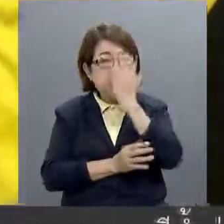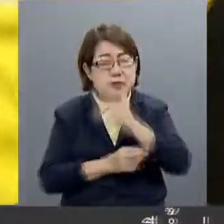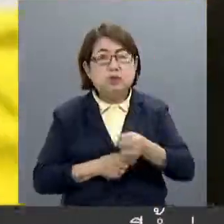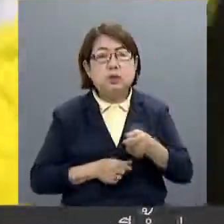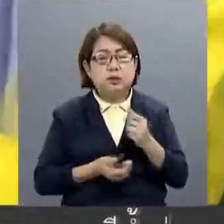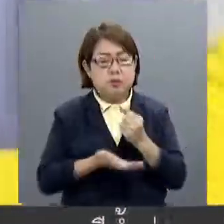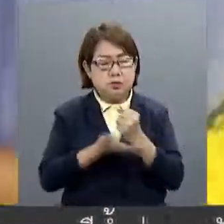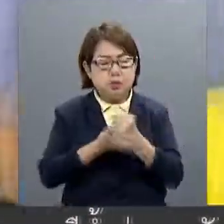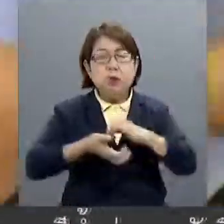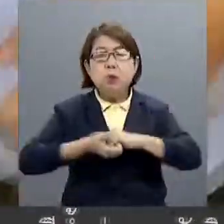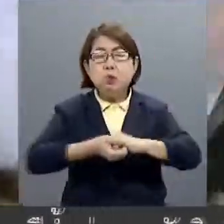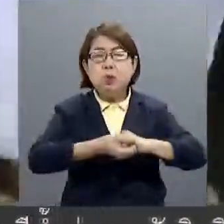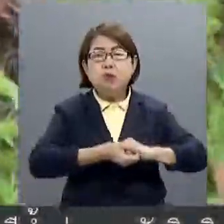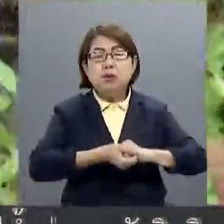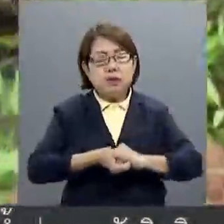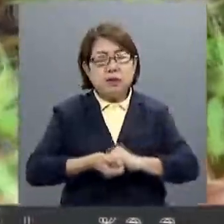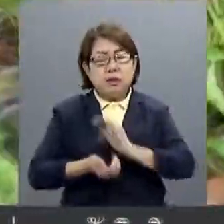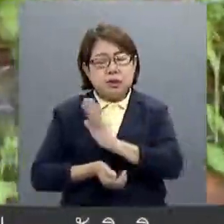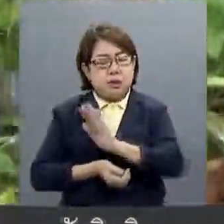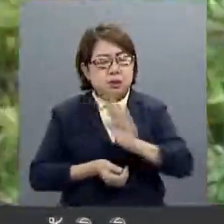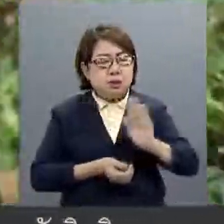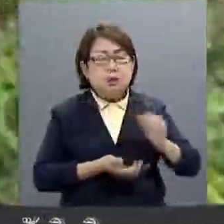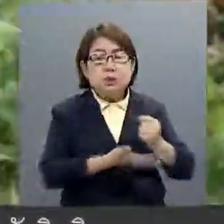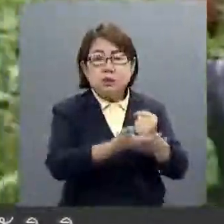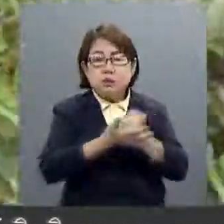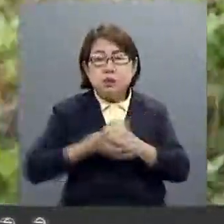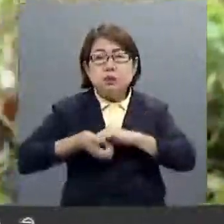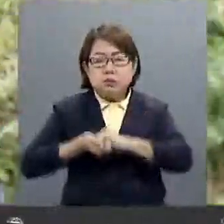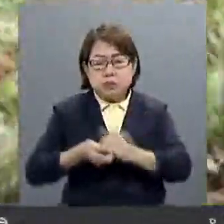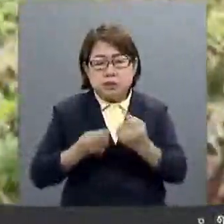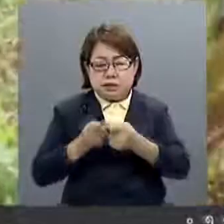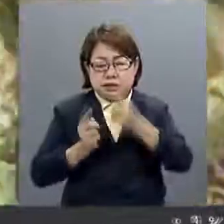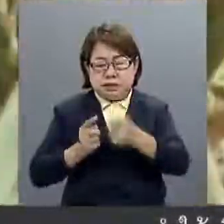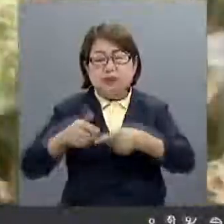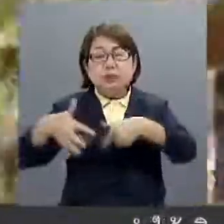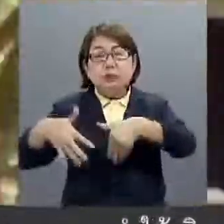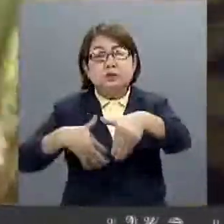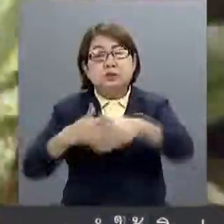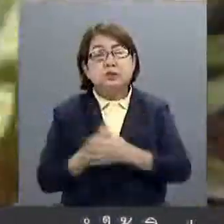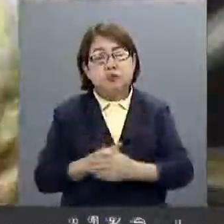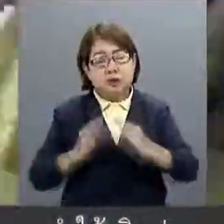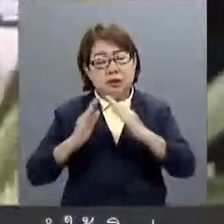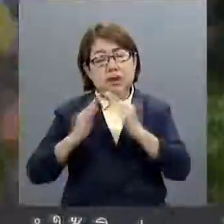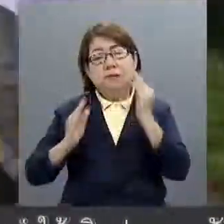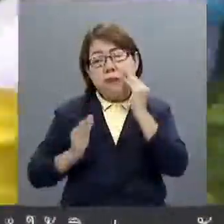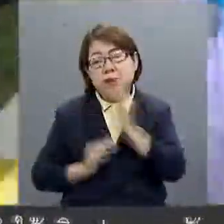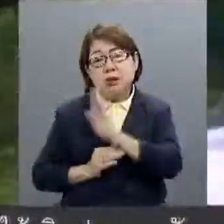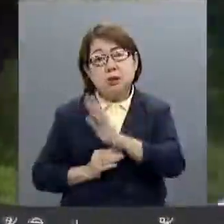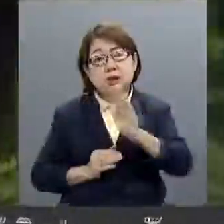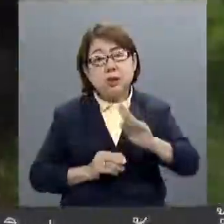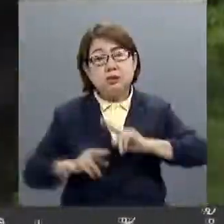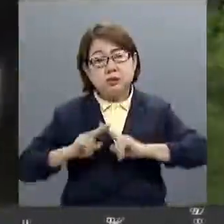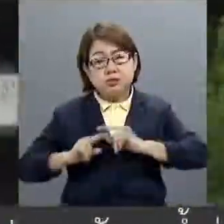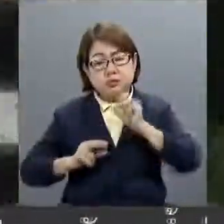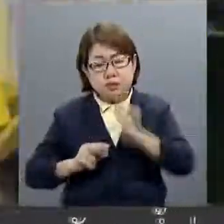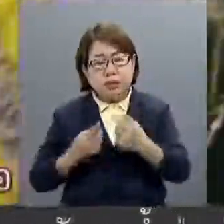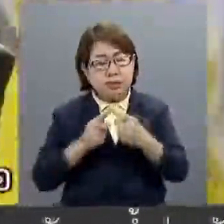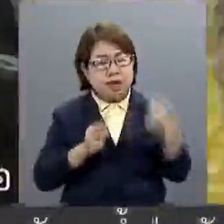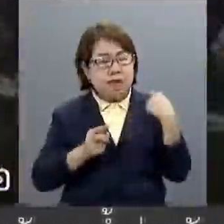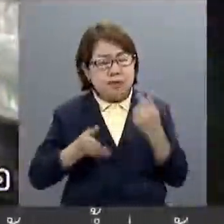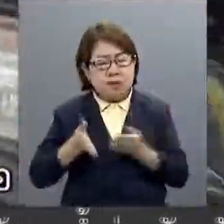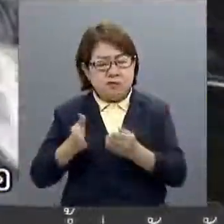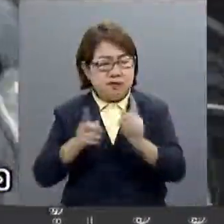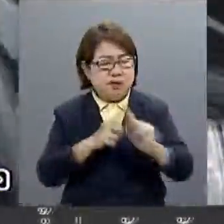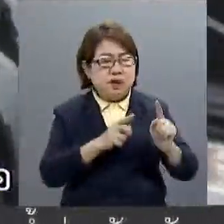ากหลายส่วนเริ่มจากคนในชุมชนที่อยากดูแลบ้านตัวเองและแรงสนับสนุนจากหลายหน่วยงานในพื้นที